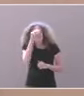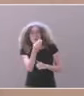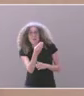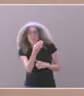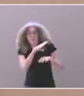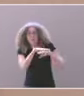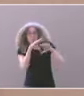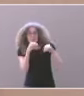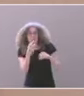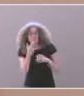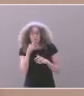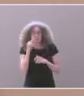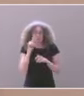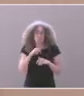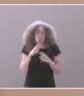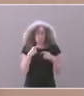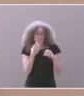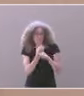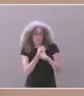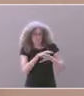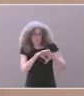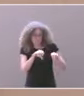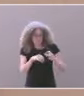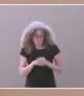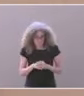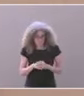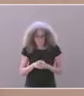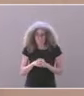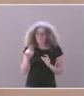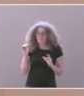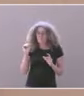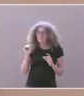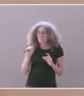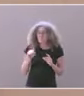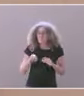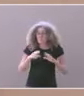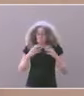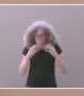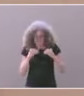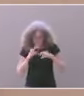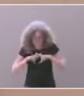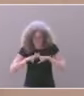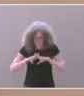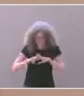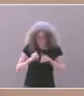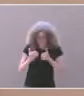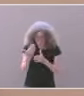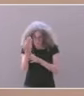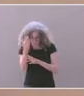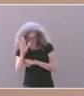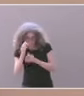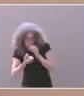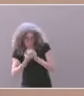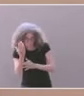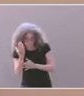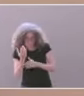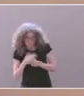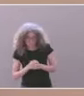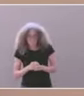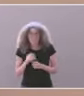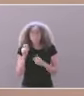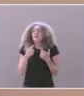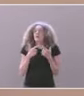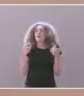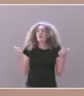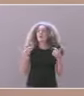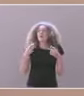site. Recréer une offre commerciale attractive en restructurant l'appareil existant et en le diversifiant. Restructurer les équipements publics et compléter